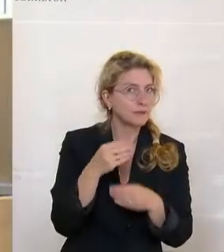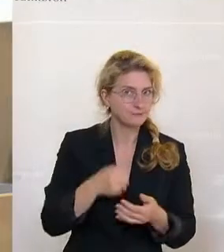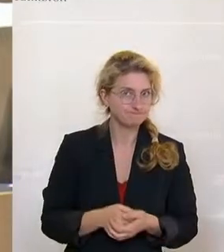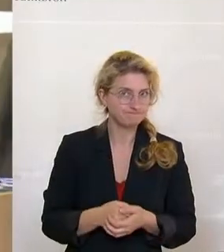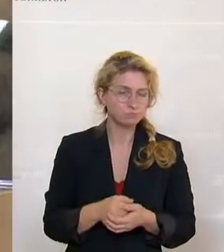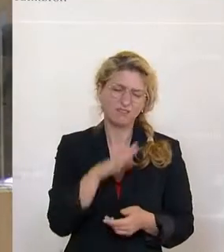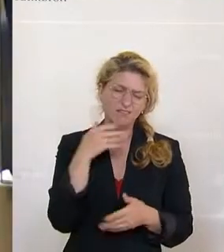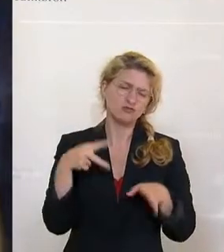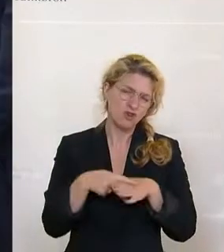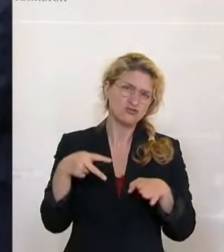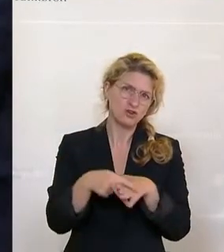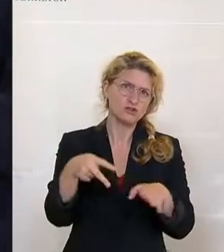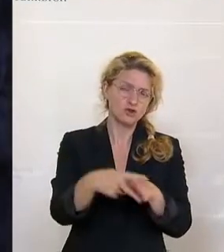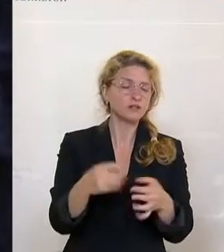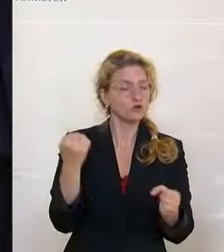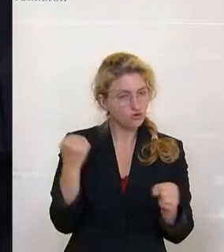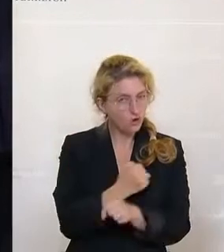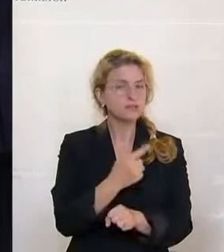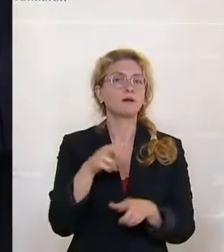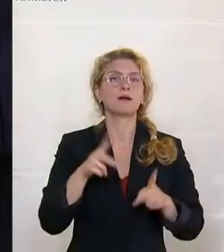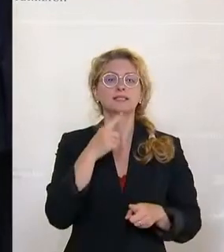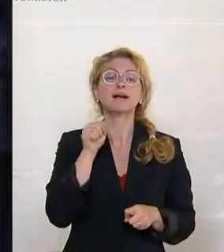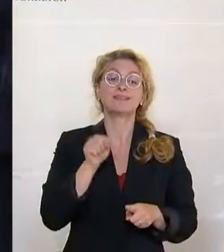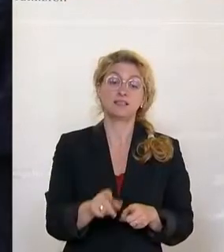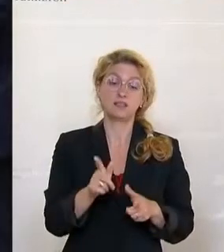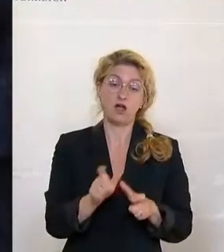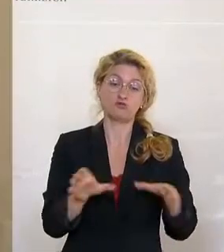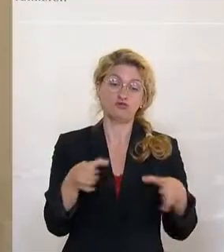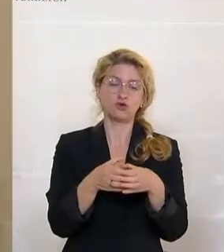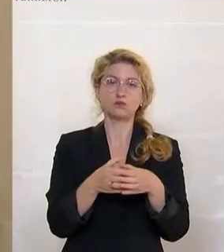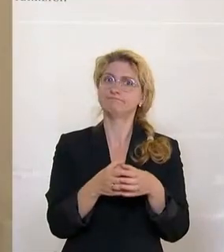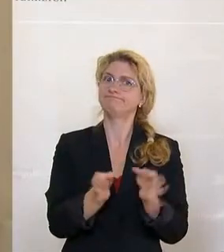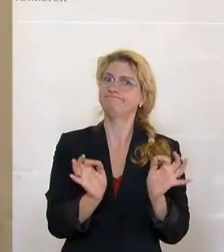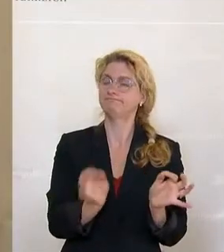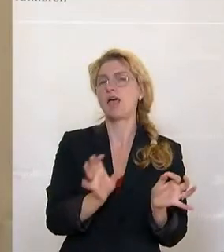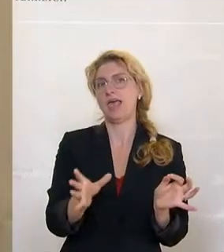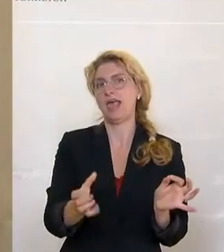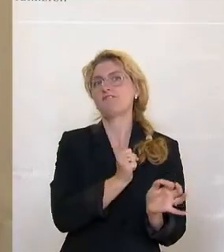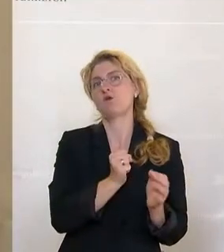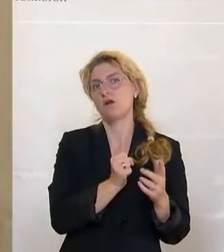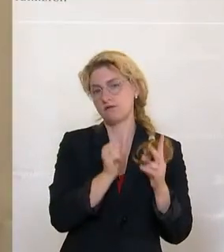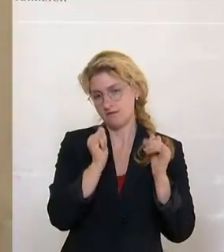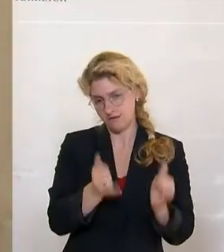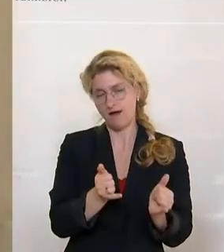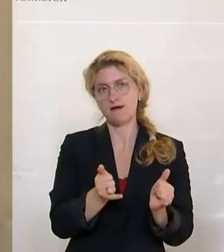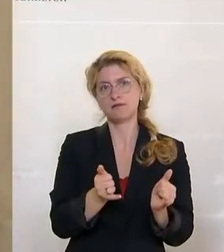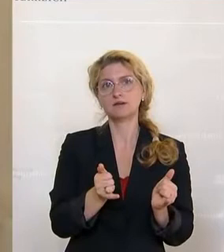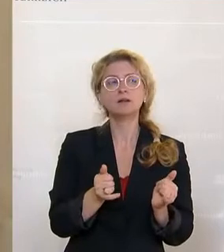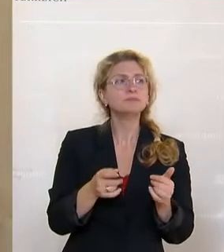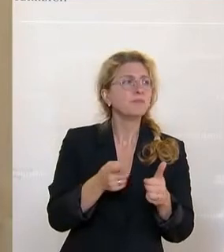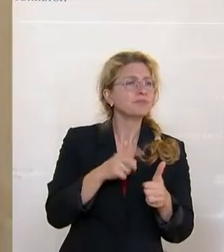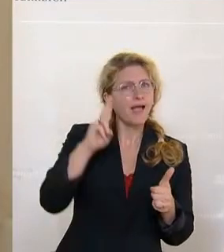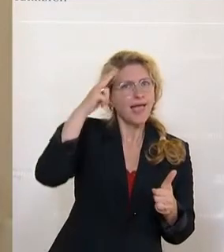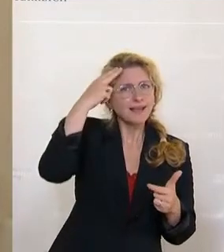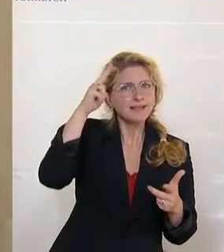und Recht sagen, dass das einer der erfolgreichsten U-Ausschüsse der letzten Jahrzehnte war. Nicht nur die Erkenntnisse